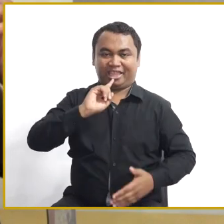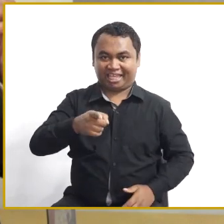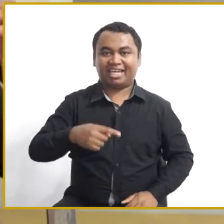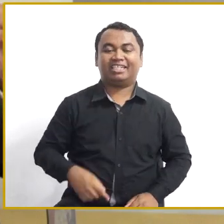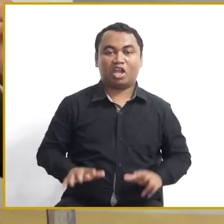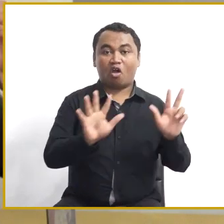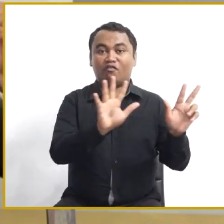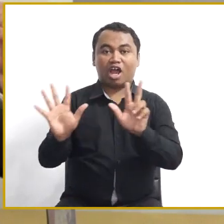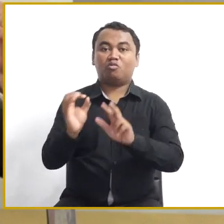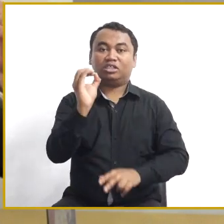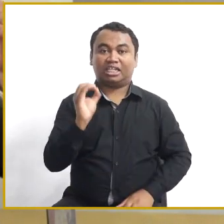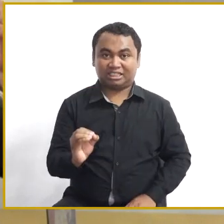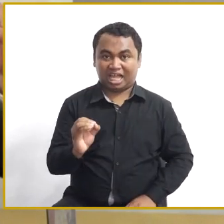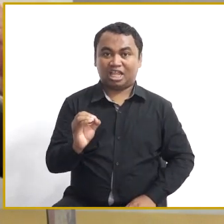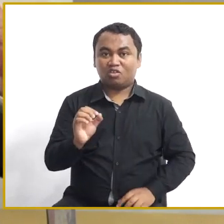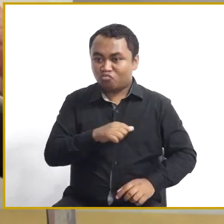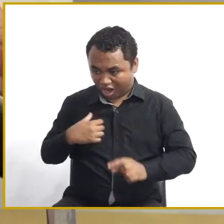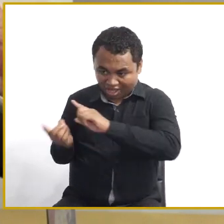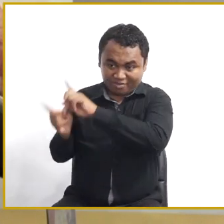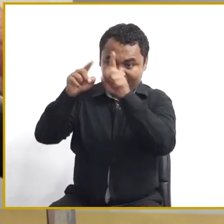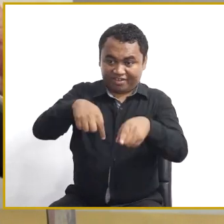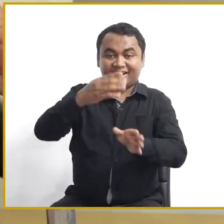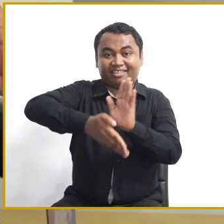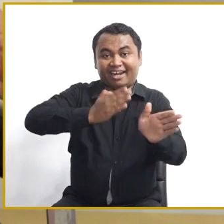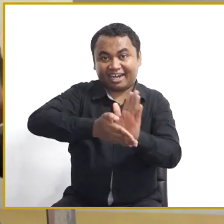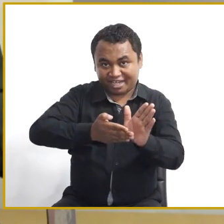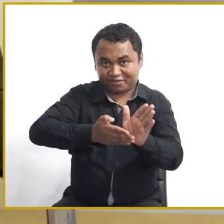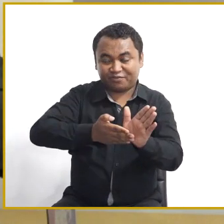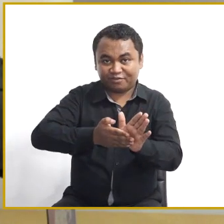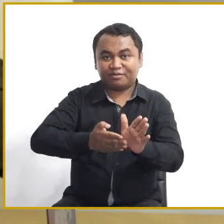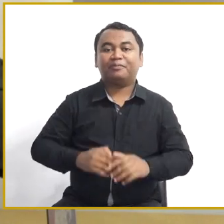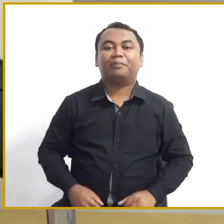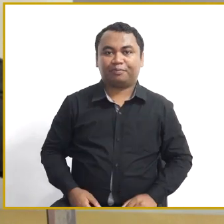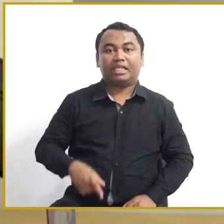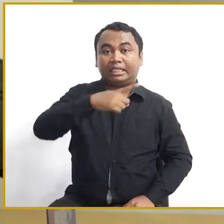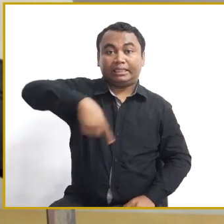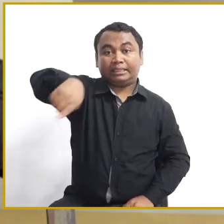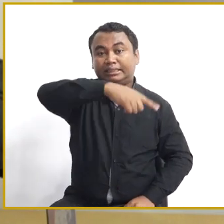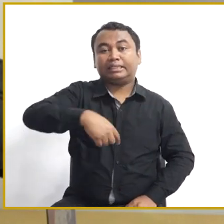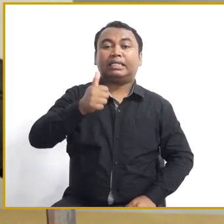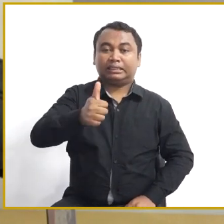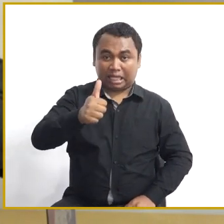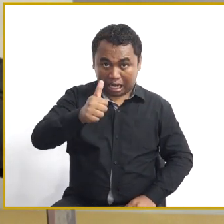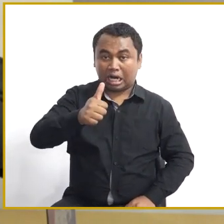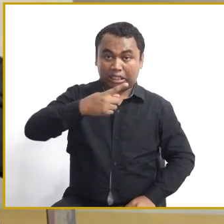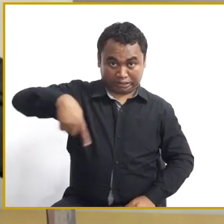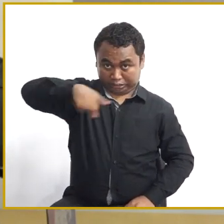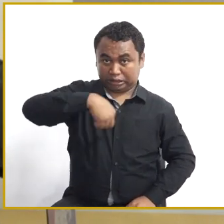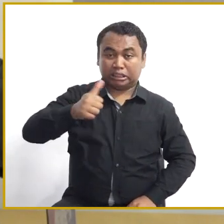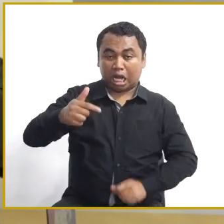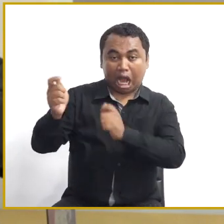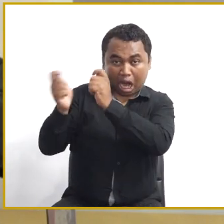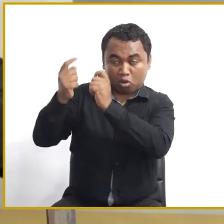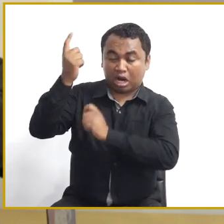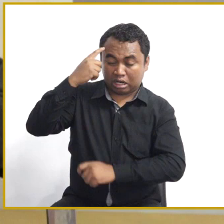Izy 80% ary mbola mifindra aty amin'ny an-tanàn-dehibe. Fa le fomba fijerintsika zany ny hoe